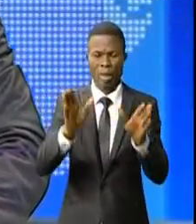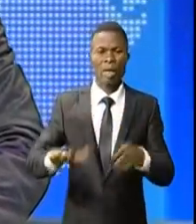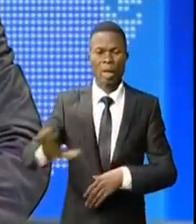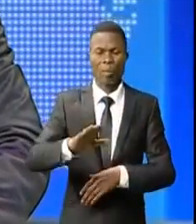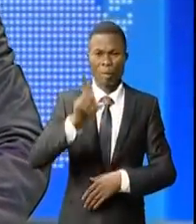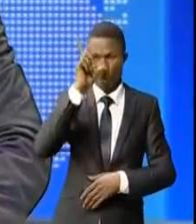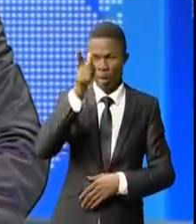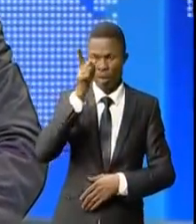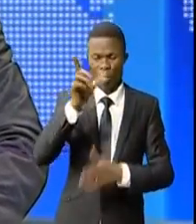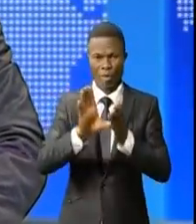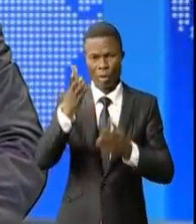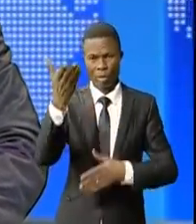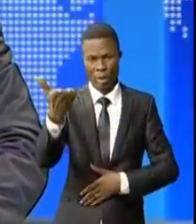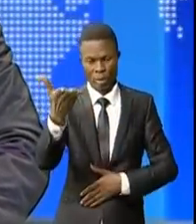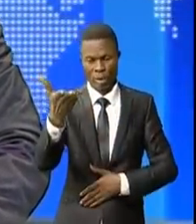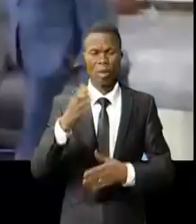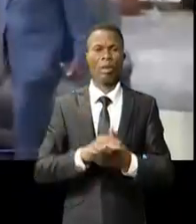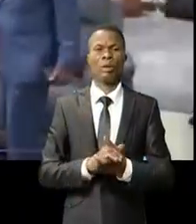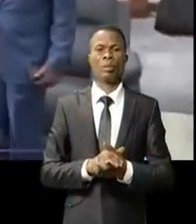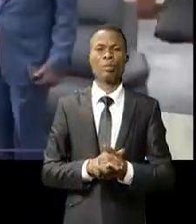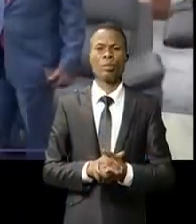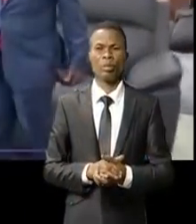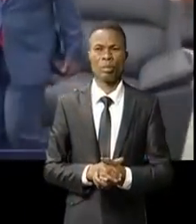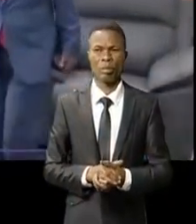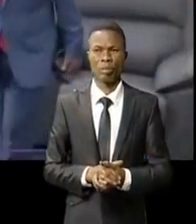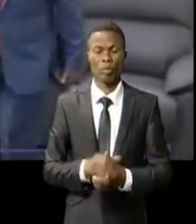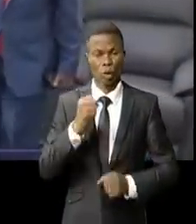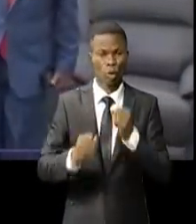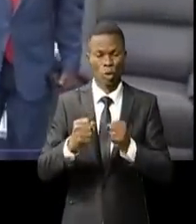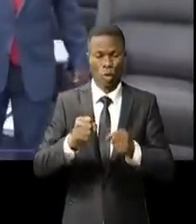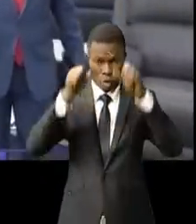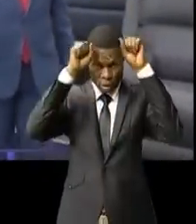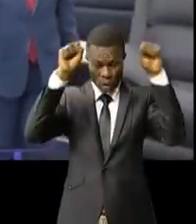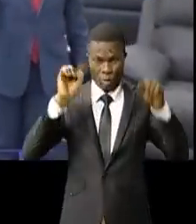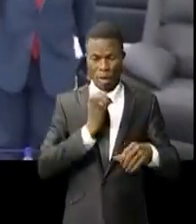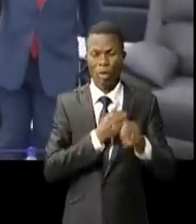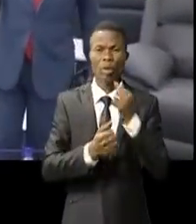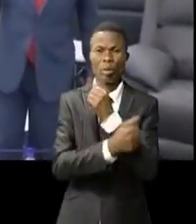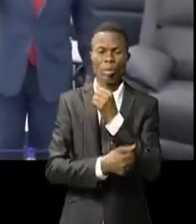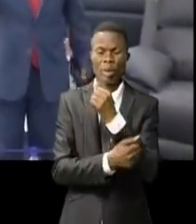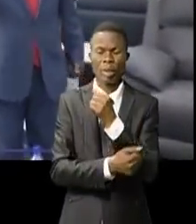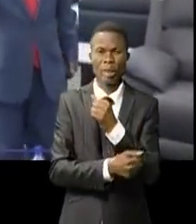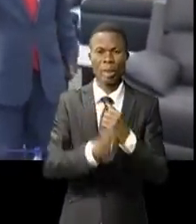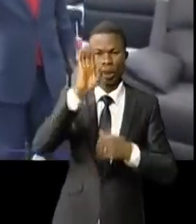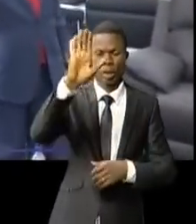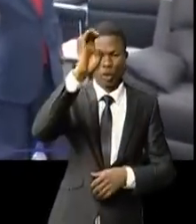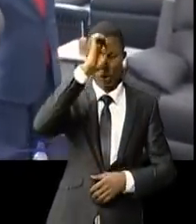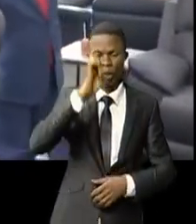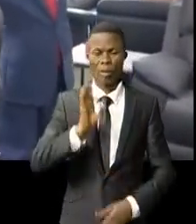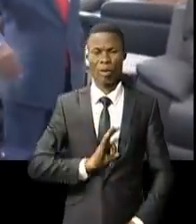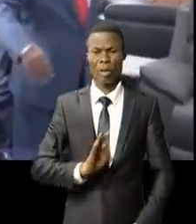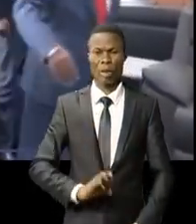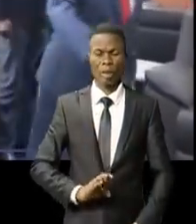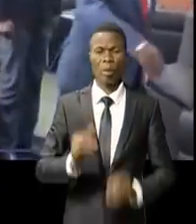Libye, Sandra Nyangui. Pour ce reportage. Les efforts du président de la République, Félix-Antoine Tshisekedi Tshilombo, pour